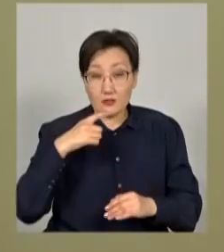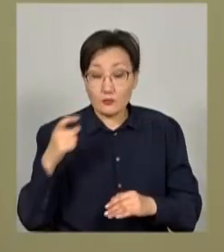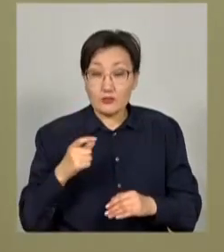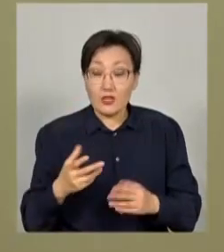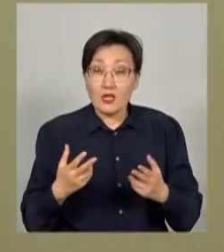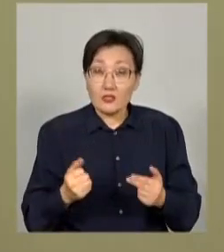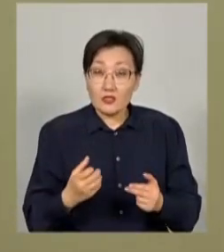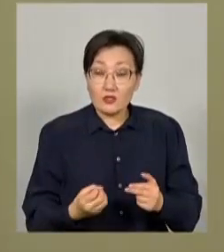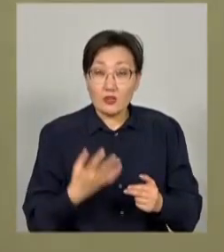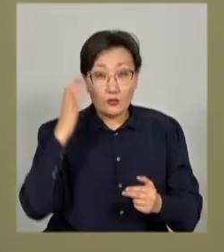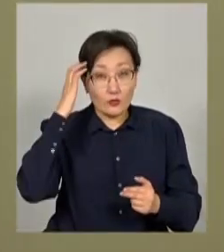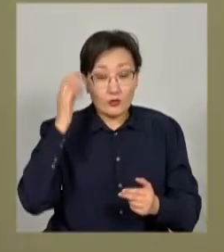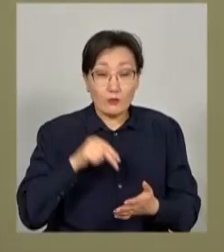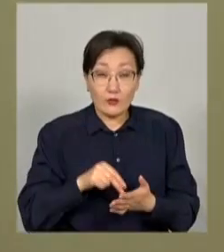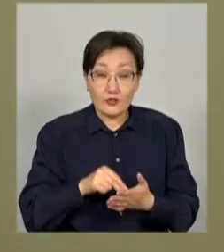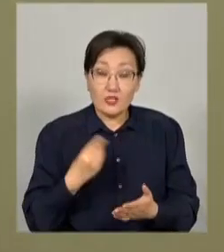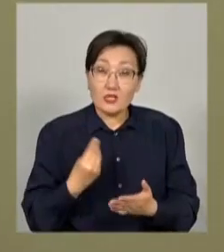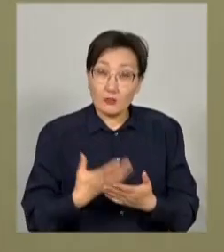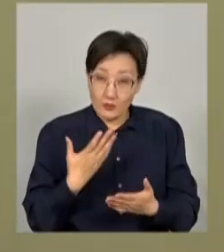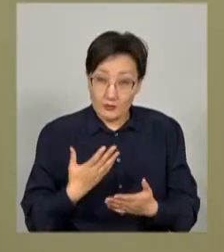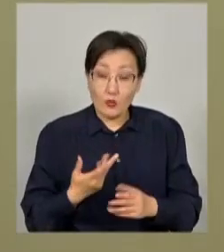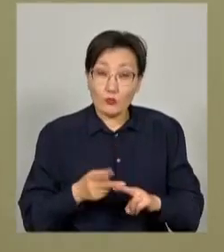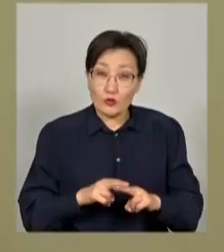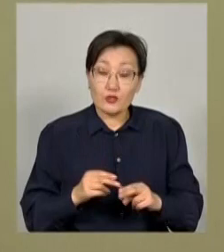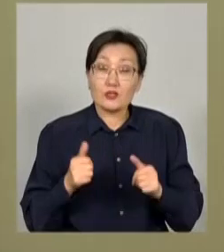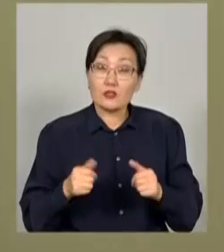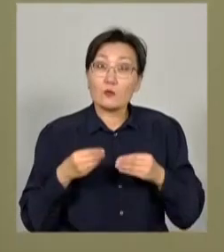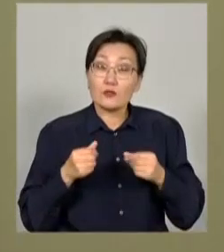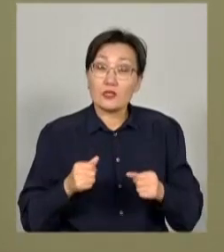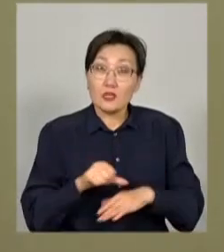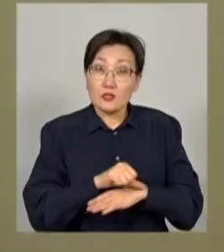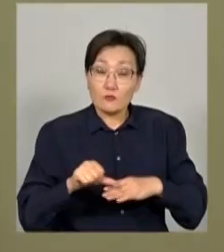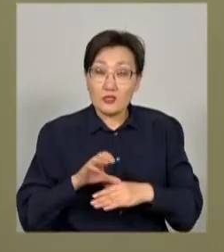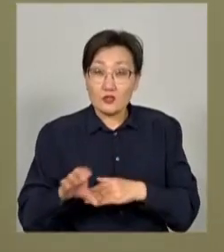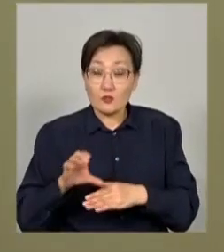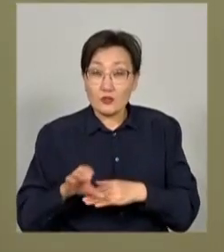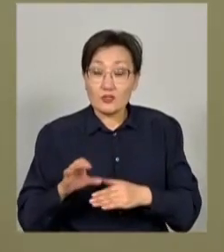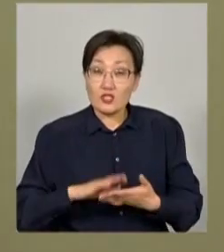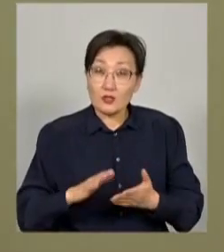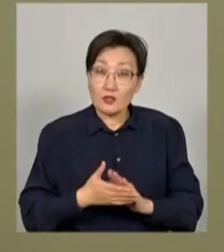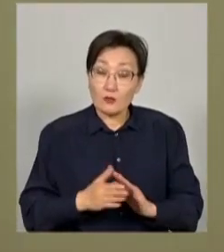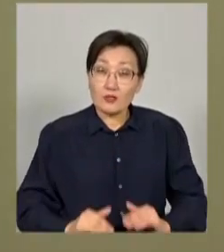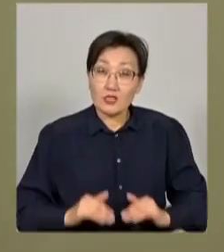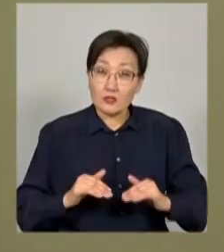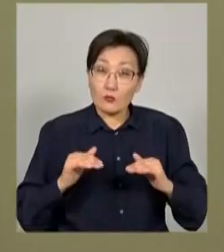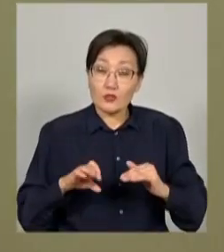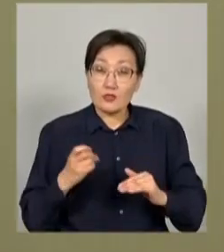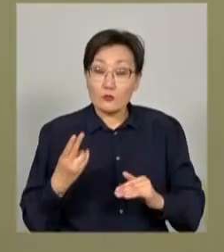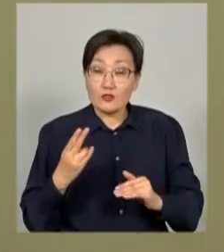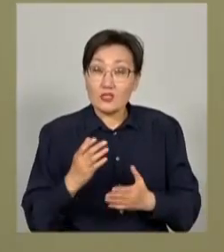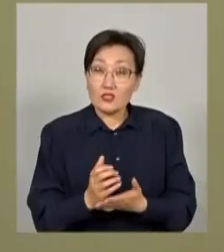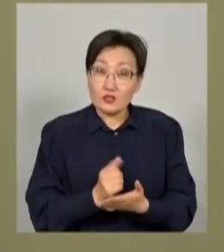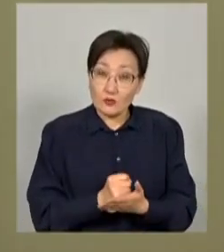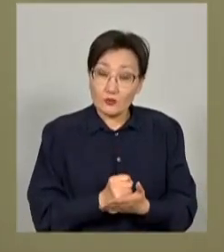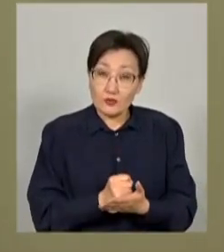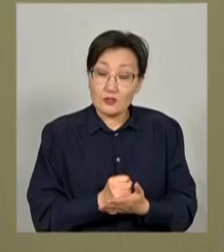мұнай бағасының жоғары болғандығы оңтайлы әсерін тигізеді. Ол біздің экспорттық әлеуетімізді арттырып, тиісінше ұлттық қорымыздың